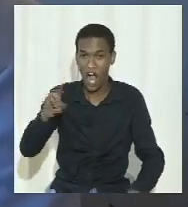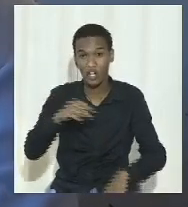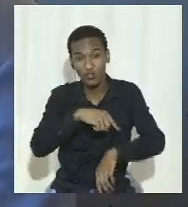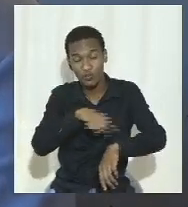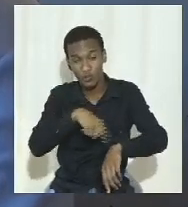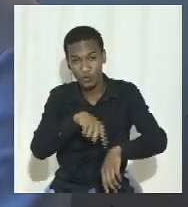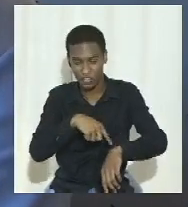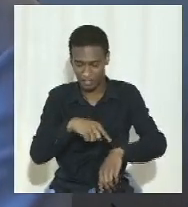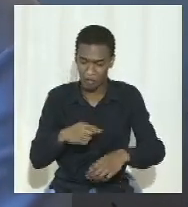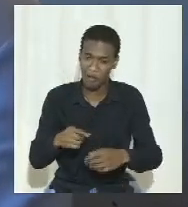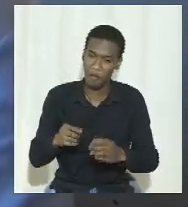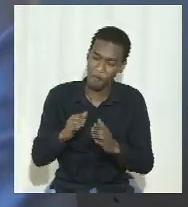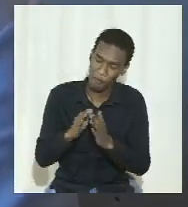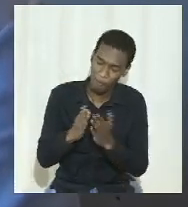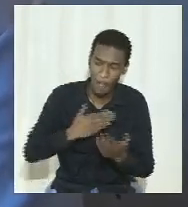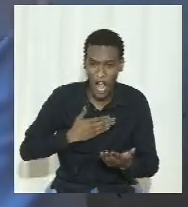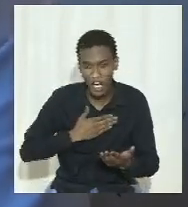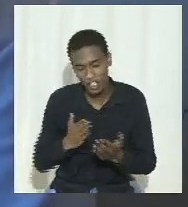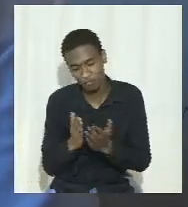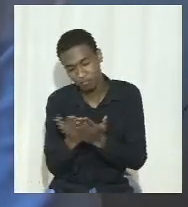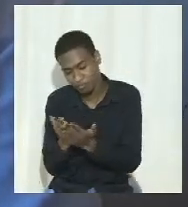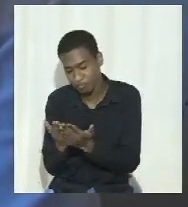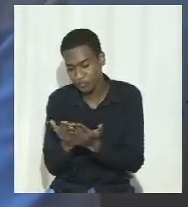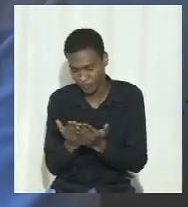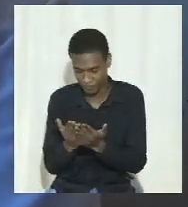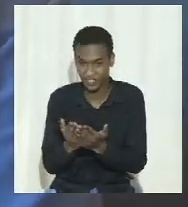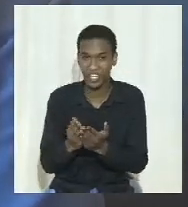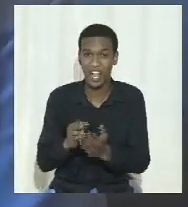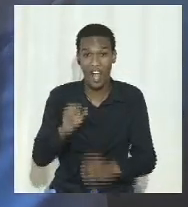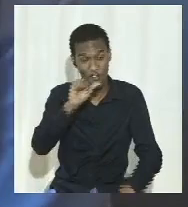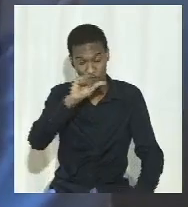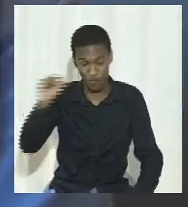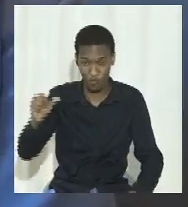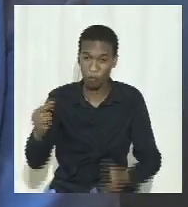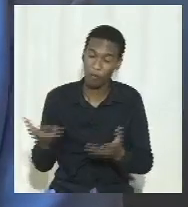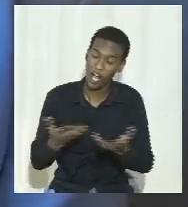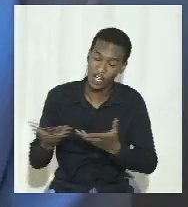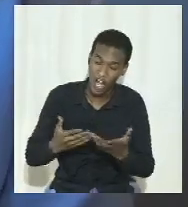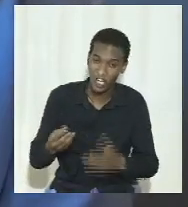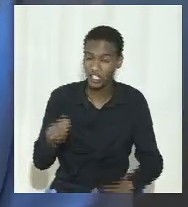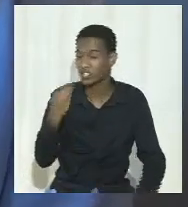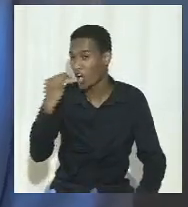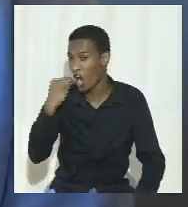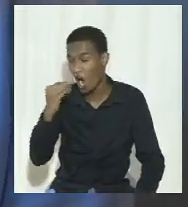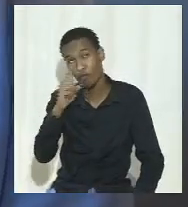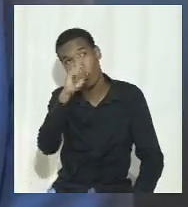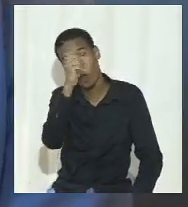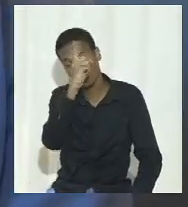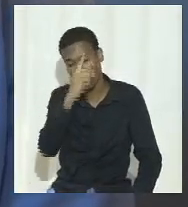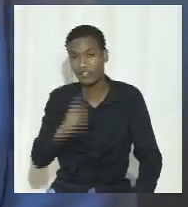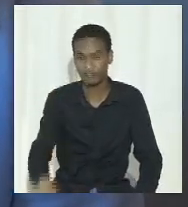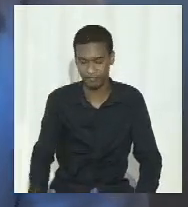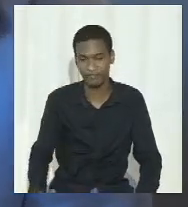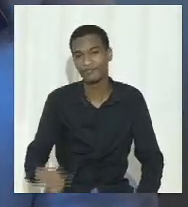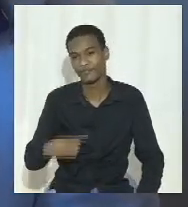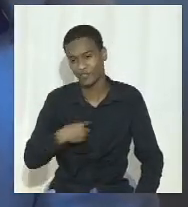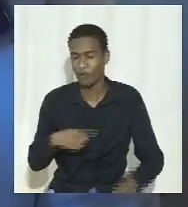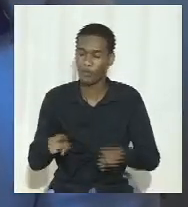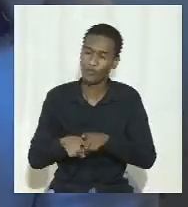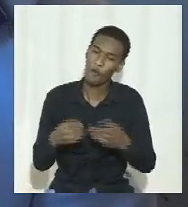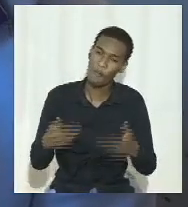indray mandrasakafo atoandro dia manao paozy kely fa tsy mitidika kahie foana raha ohatra hoe